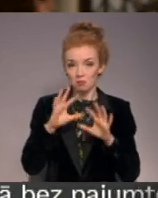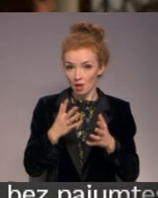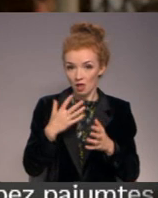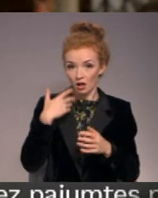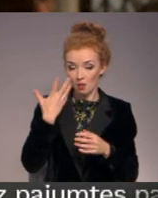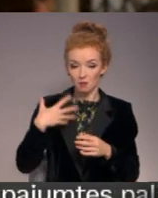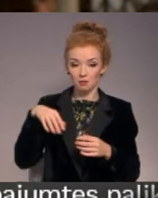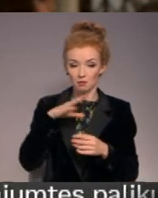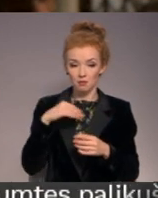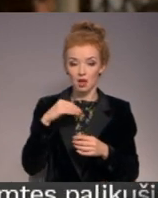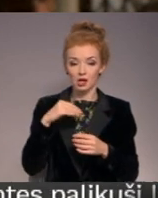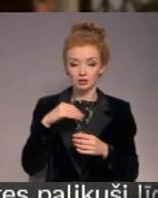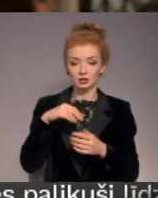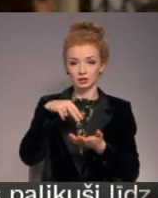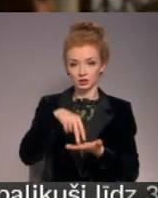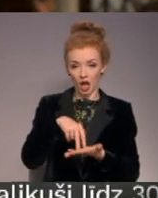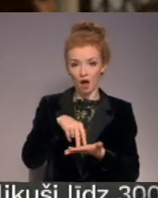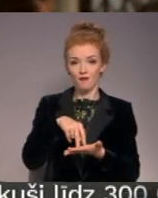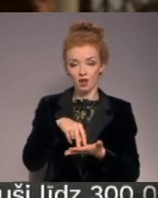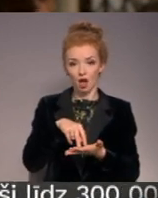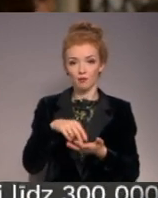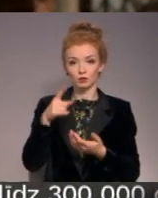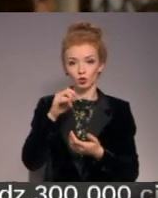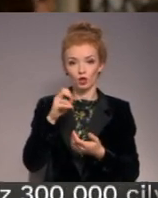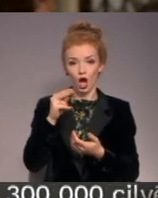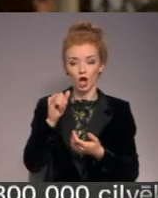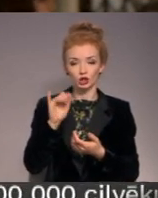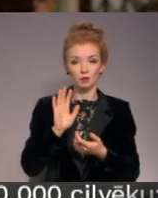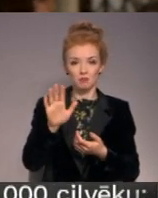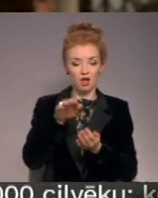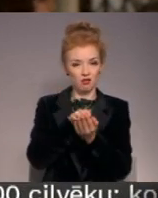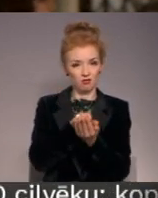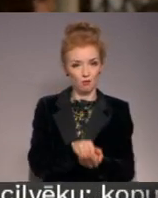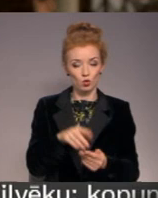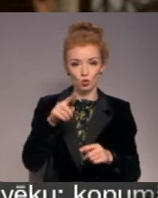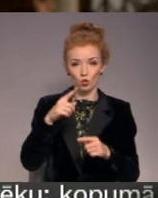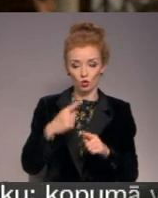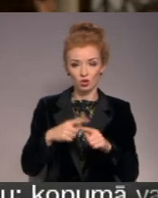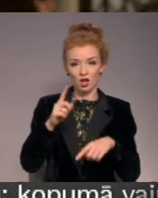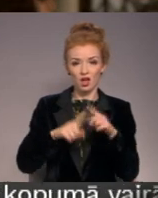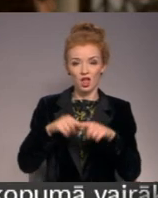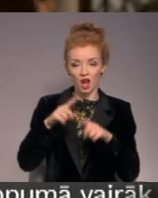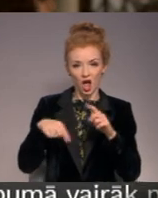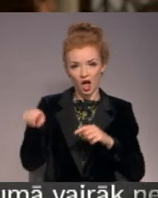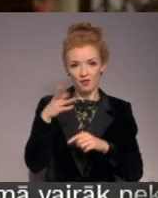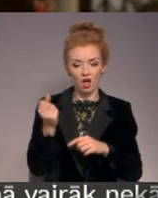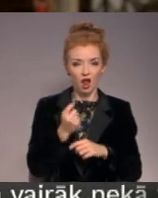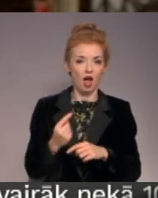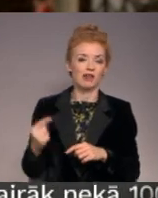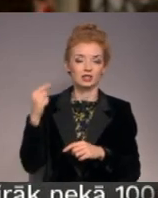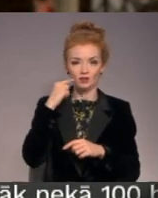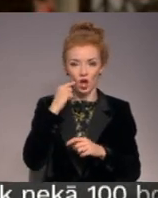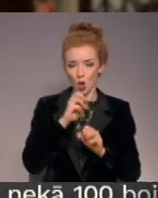stāvējām suntažos vairāki garīdznieki pie aizgāja kapu kopiņas un, kad piederīgi ar sašutumu, ar tādu aizvainojumu, ar tām